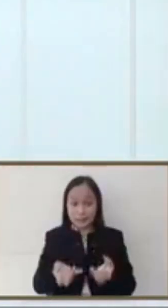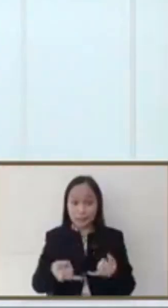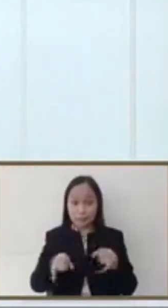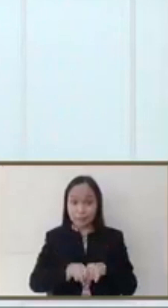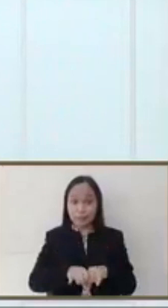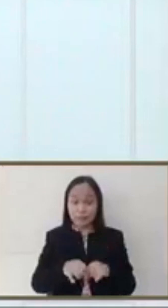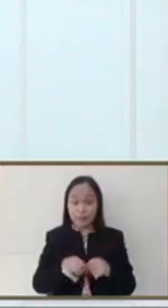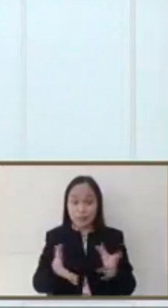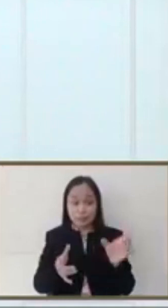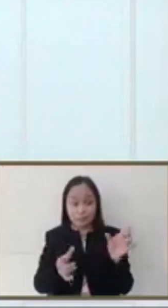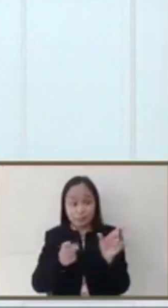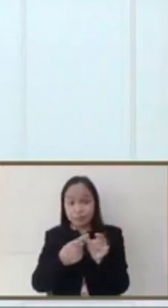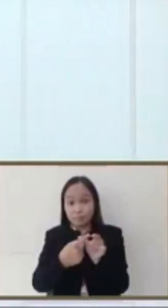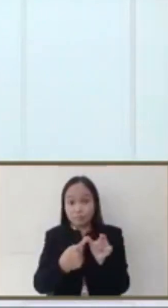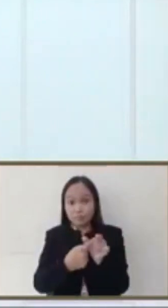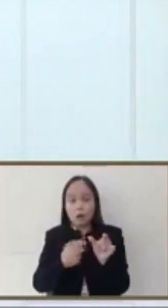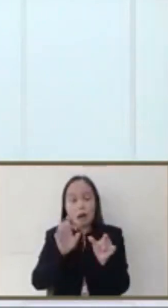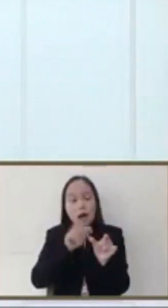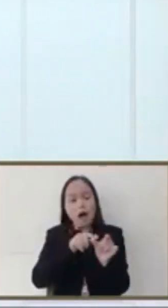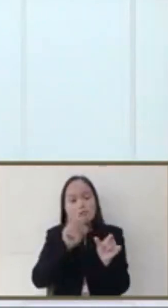mo lang na may connection sa mahaba.